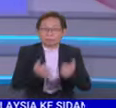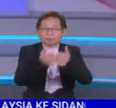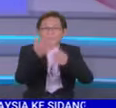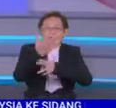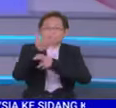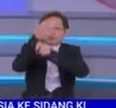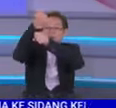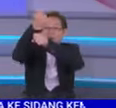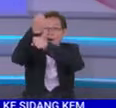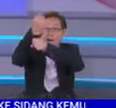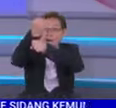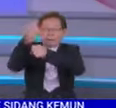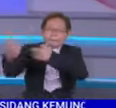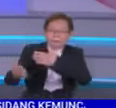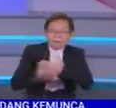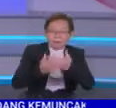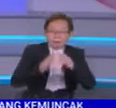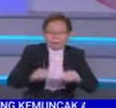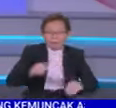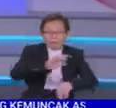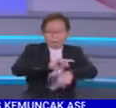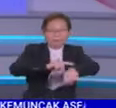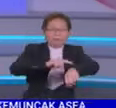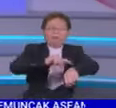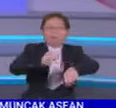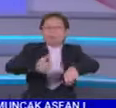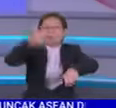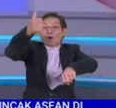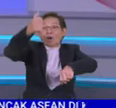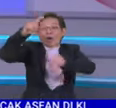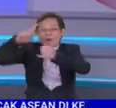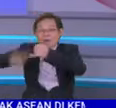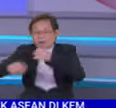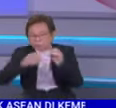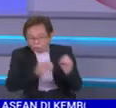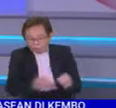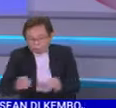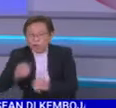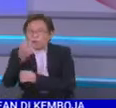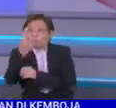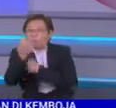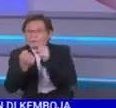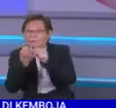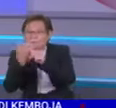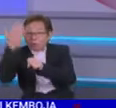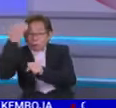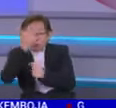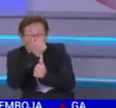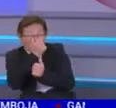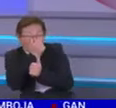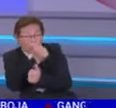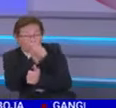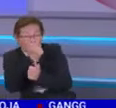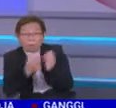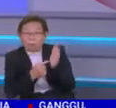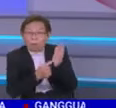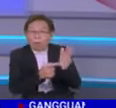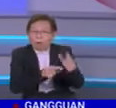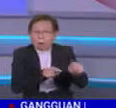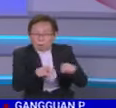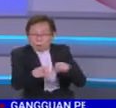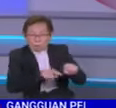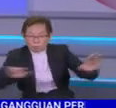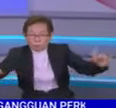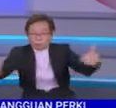Kejuaraan Rally Dunia kembali semula ke Jepun buat kali pertama selepas kali terakhir dianjurkan 12 tahun lalu. Lebih menarik, ia juga merupakan